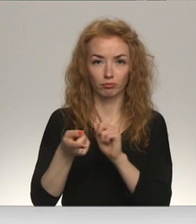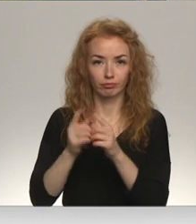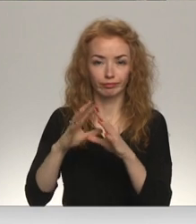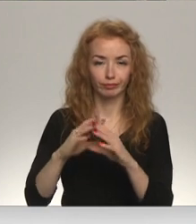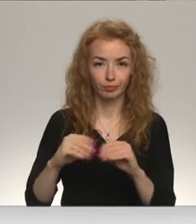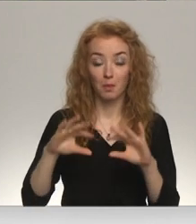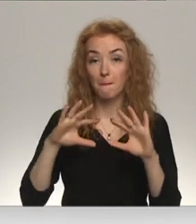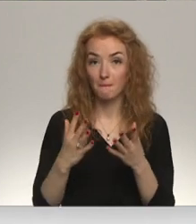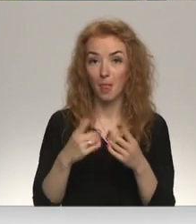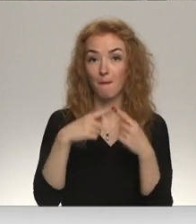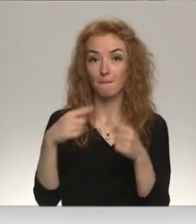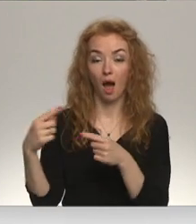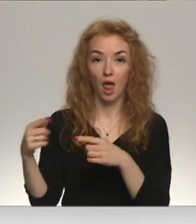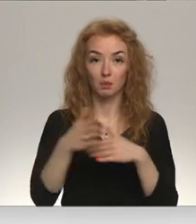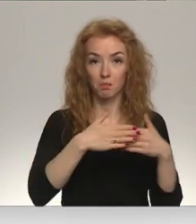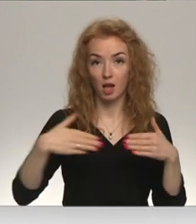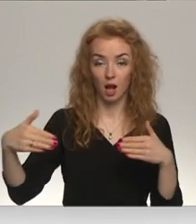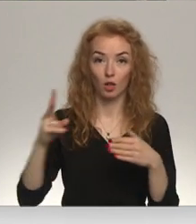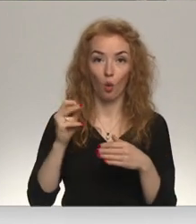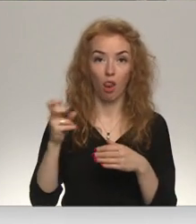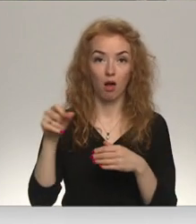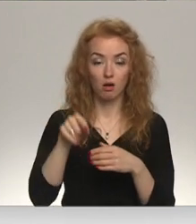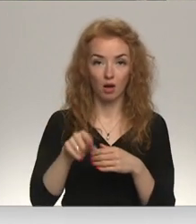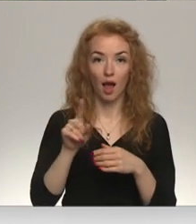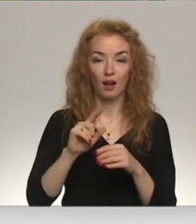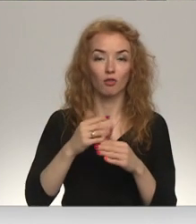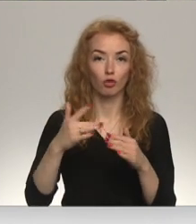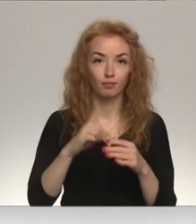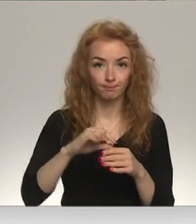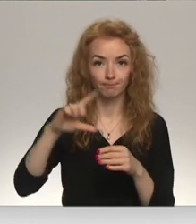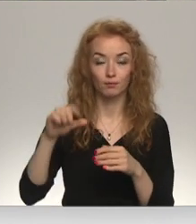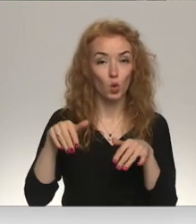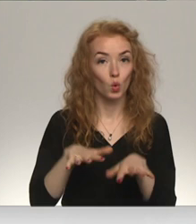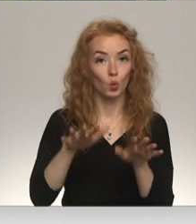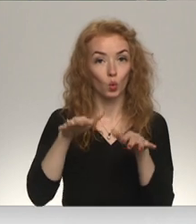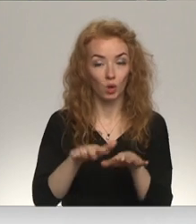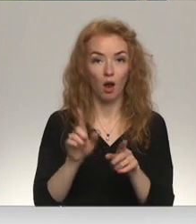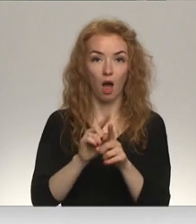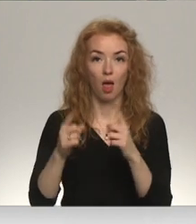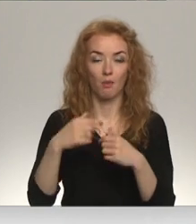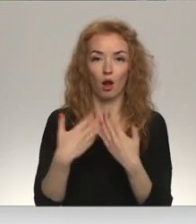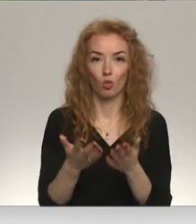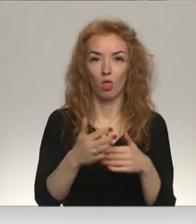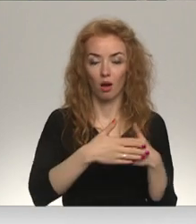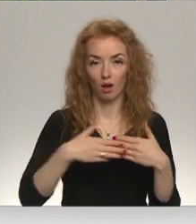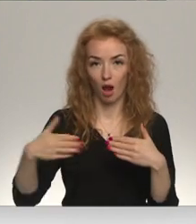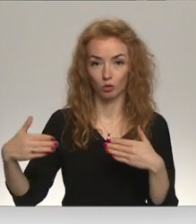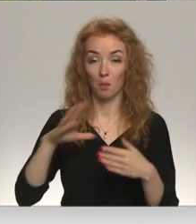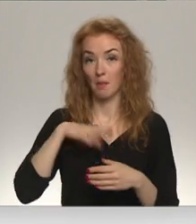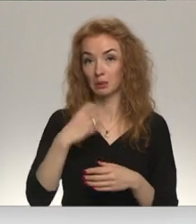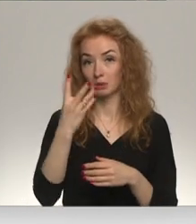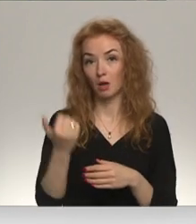taču atšķirībā no pārējās piekrastes Kolkā erozija ir viļņmēdīga. Jūra mēdz krastu arī atdot. Pēc gandrīz 15